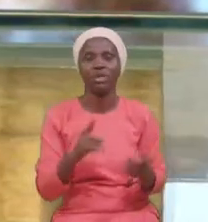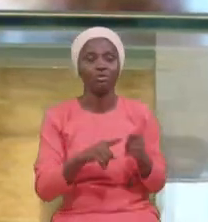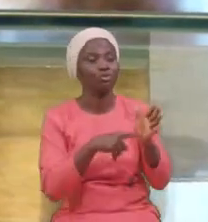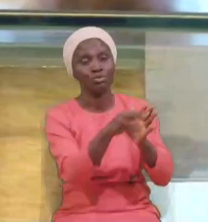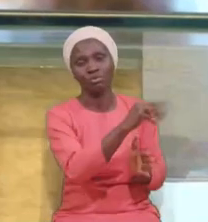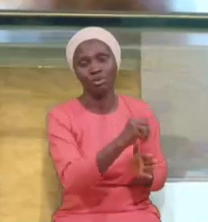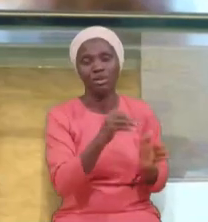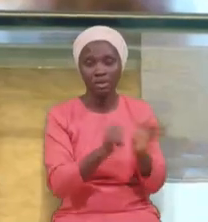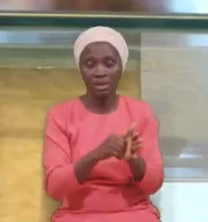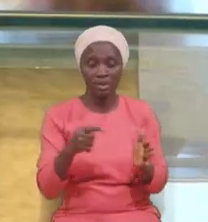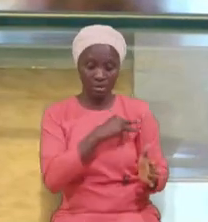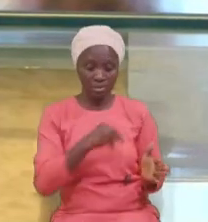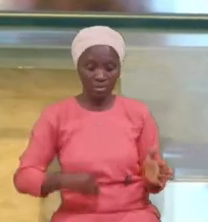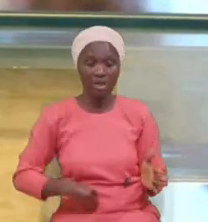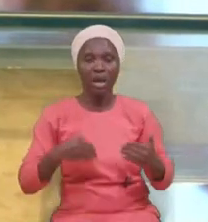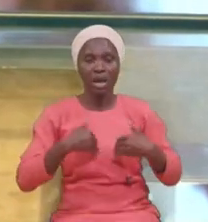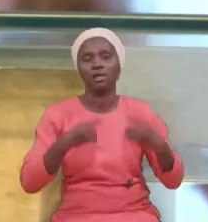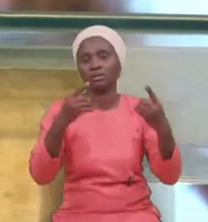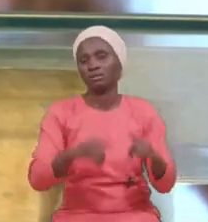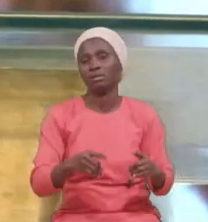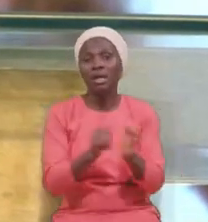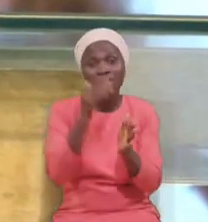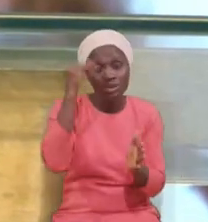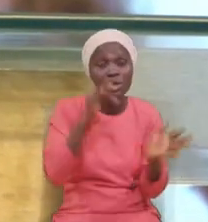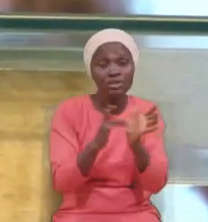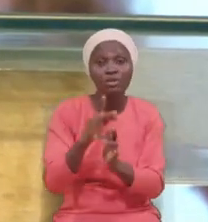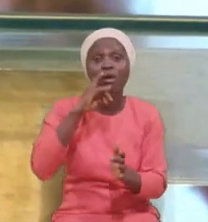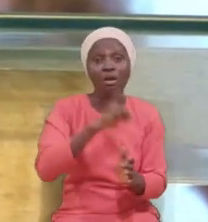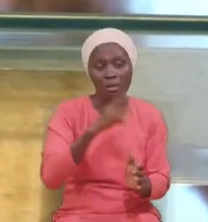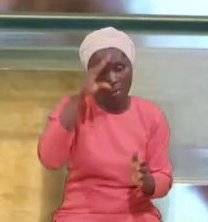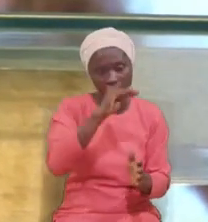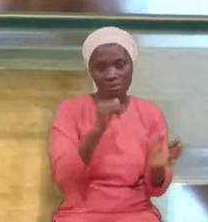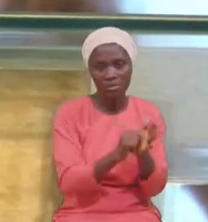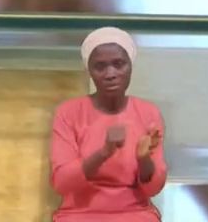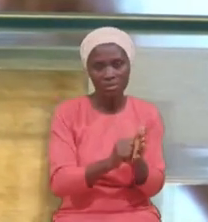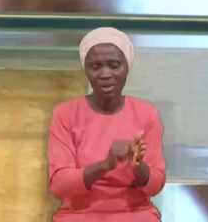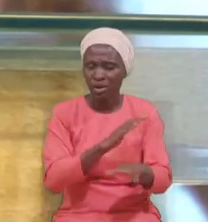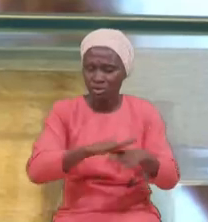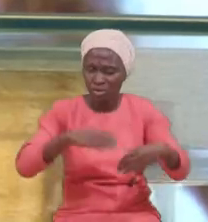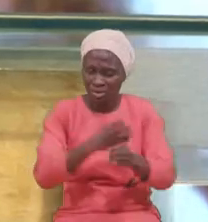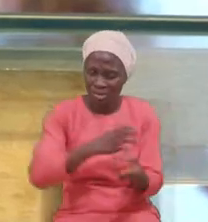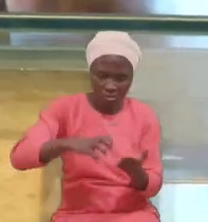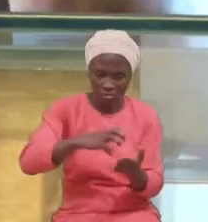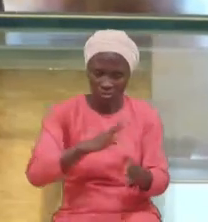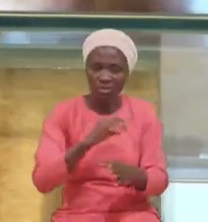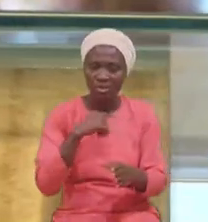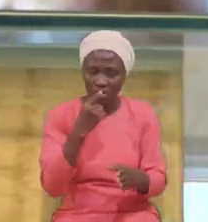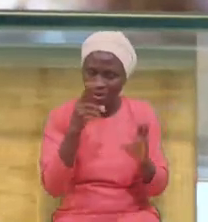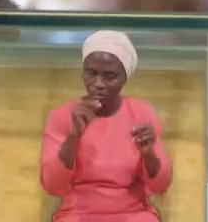annoncer à la nation que le Messie est venu. C'est pourquoi Jésus lui a dit, faut pas semer la